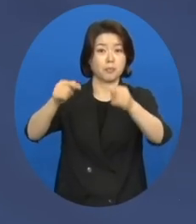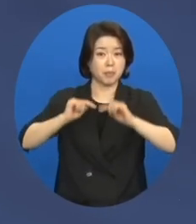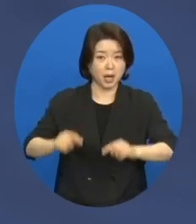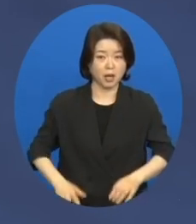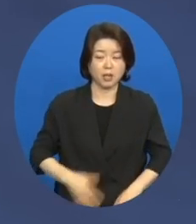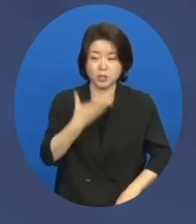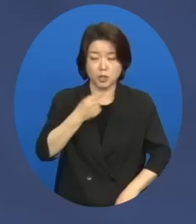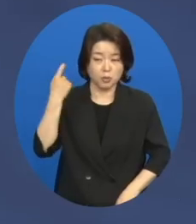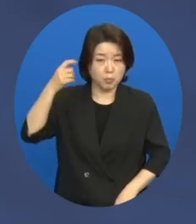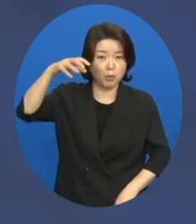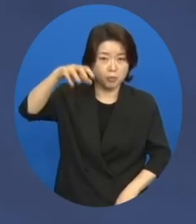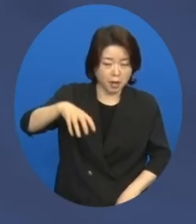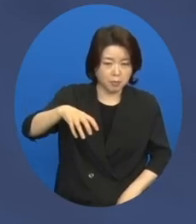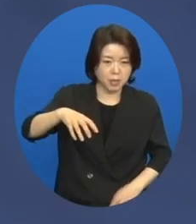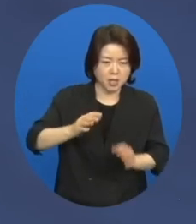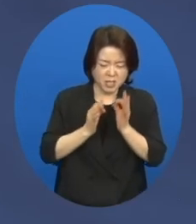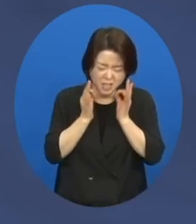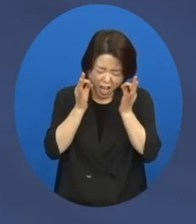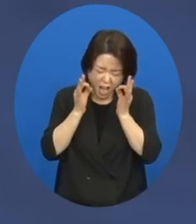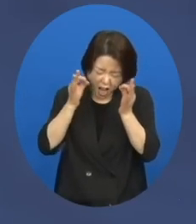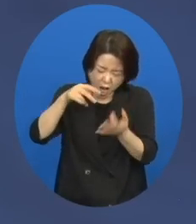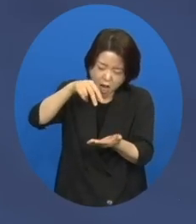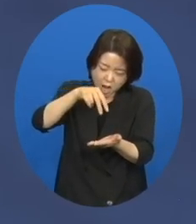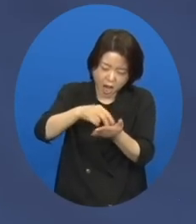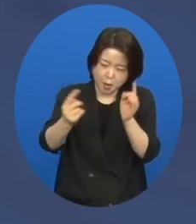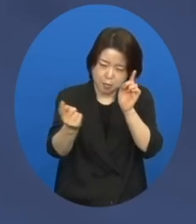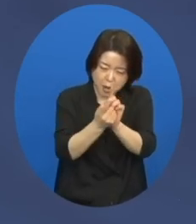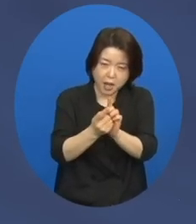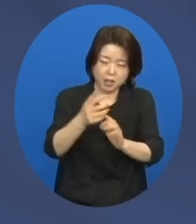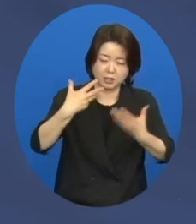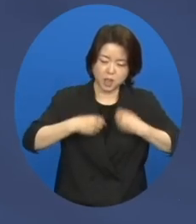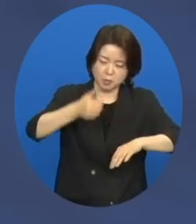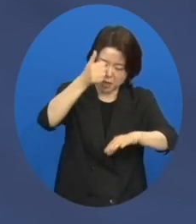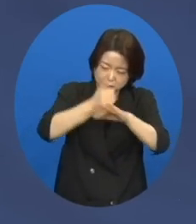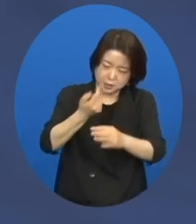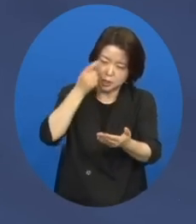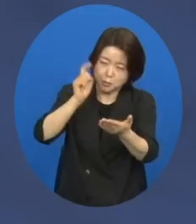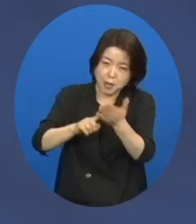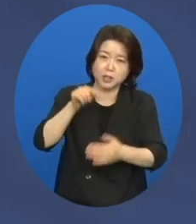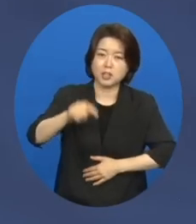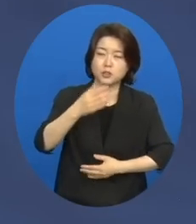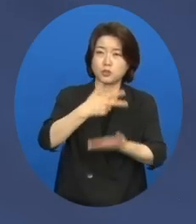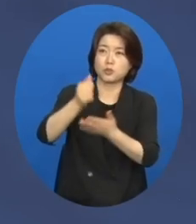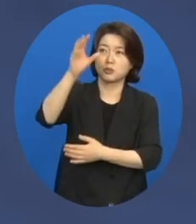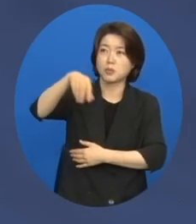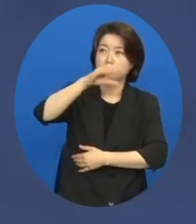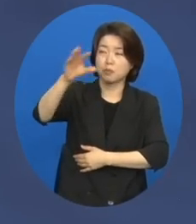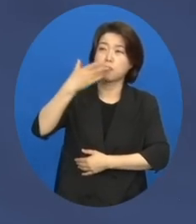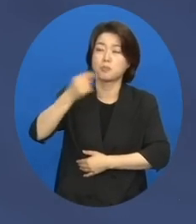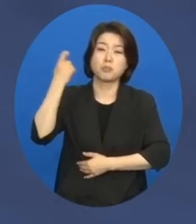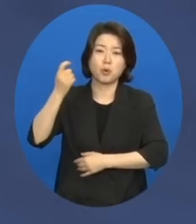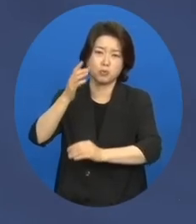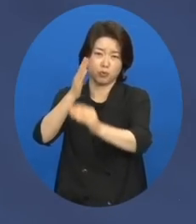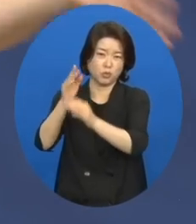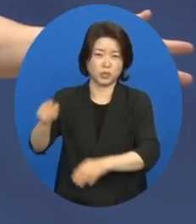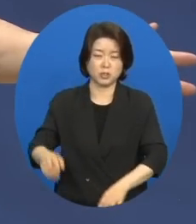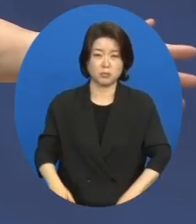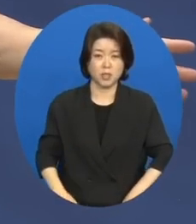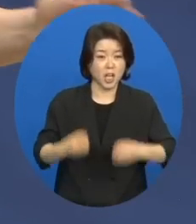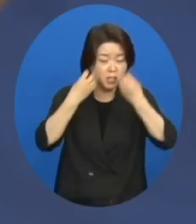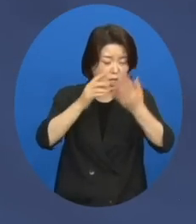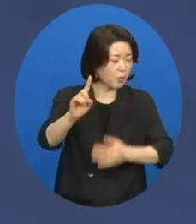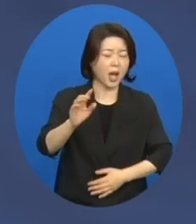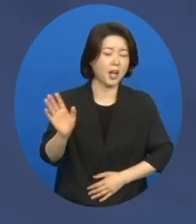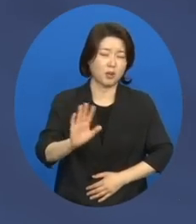앞에 저희가 치열하게 섰던 이 절망 끝에 발견한 그 주님의 그 복음의 핵심, 새로울 거 하나도